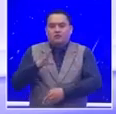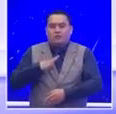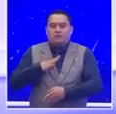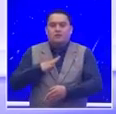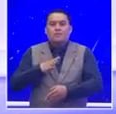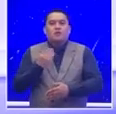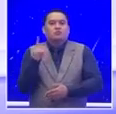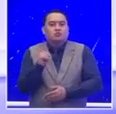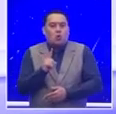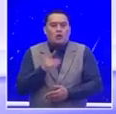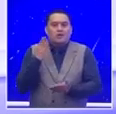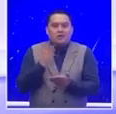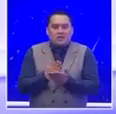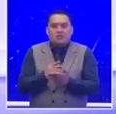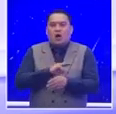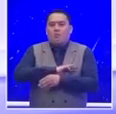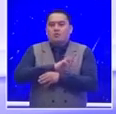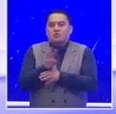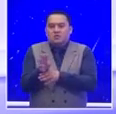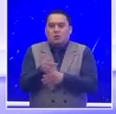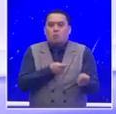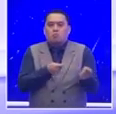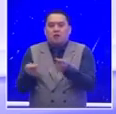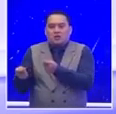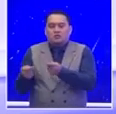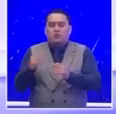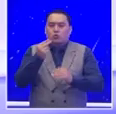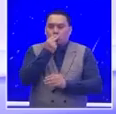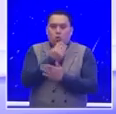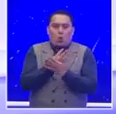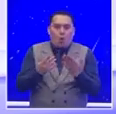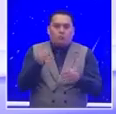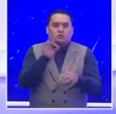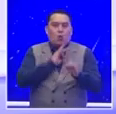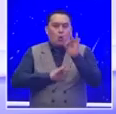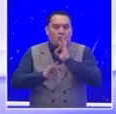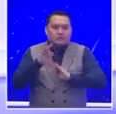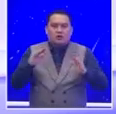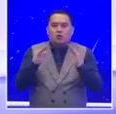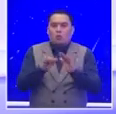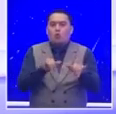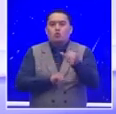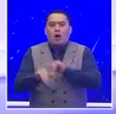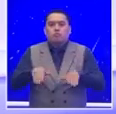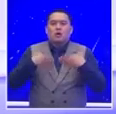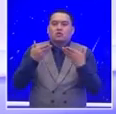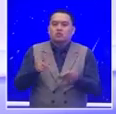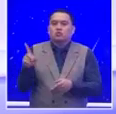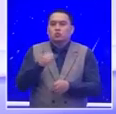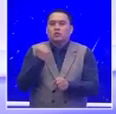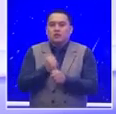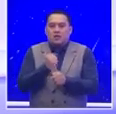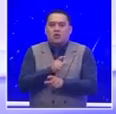страны. Оно предусматривает обеспечение доставки продовольствия и медикаментов на дом. Куда обращаться за помощью и что